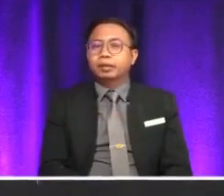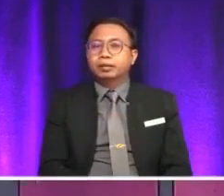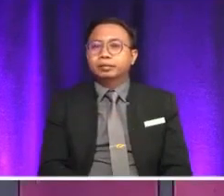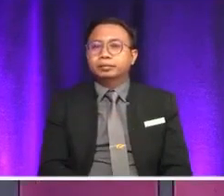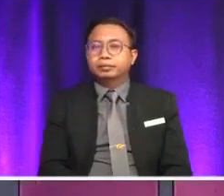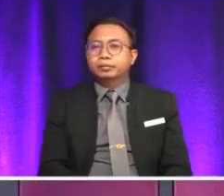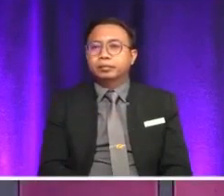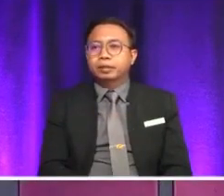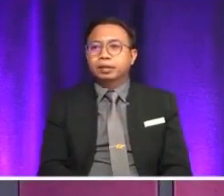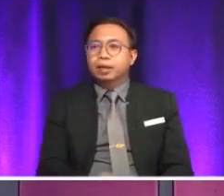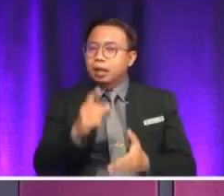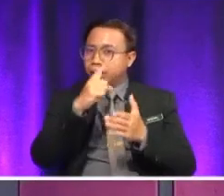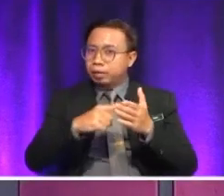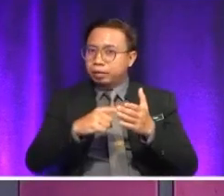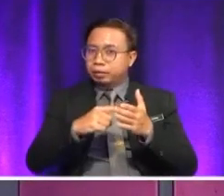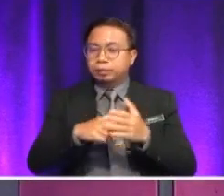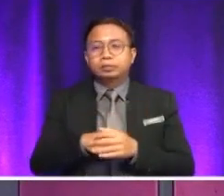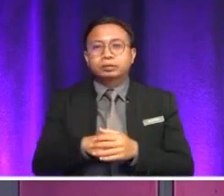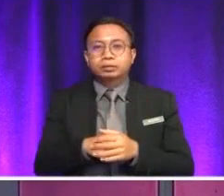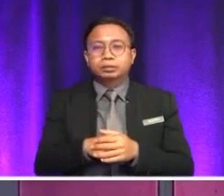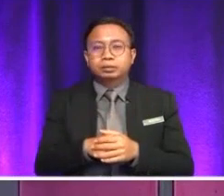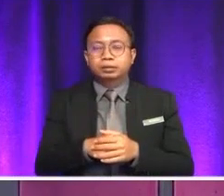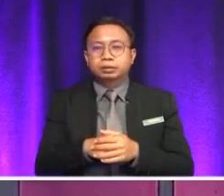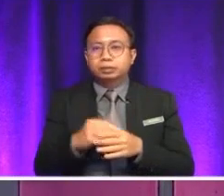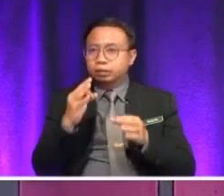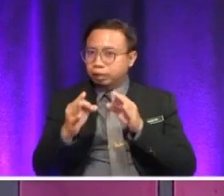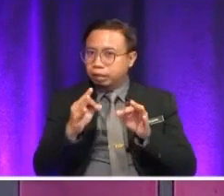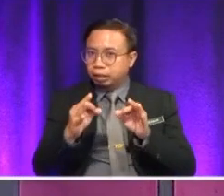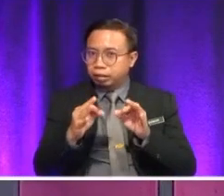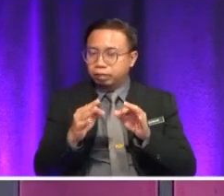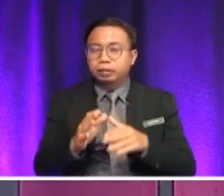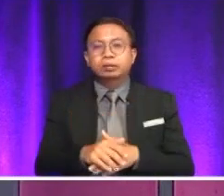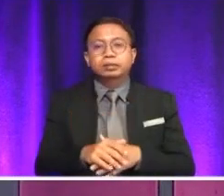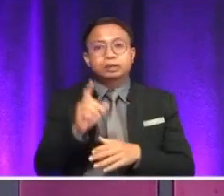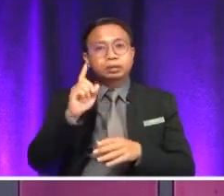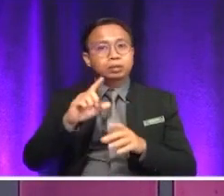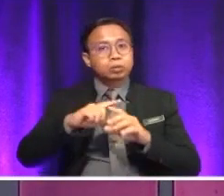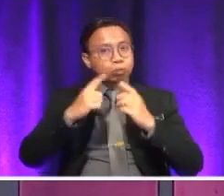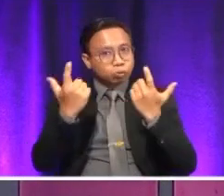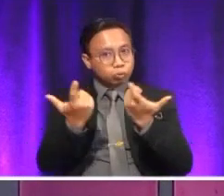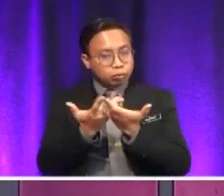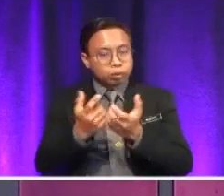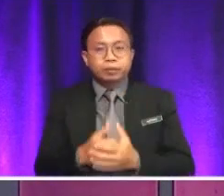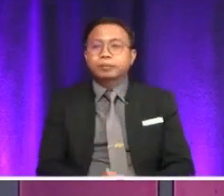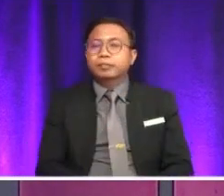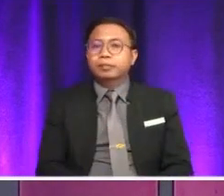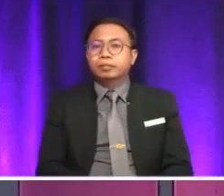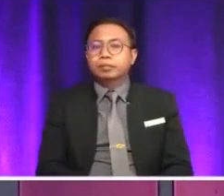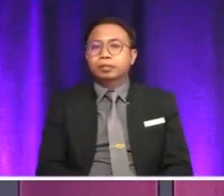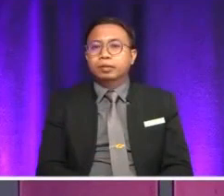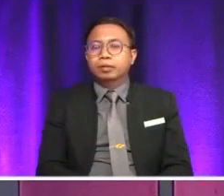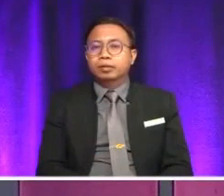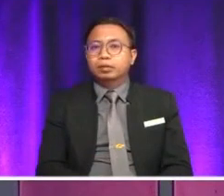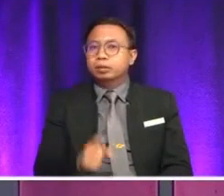kat sini nampak. Maknanya apa yang Zahra buat, sekiranya dalam satu kumpulan tu kita nampak macam yang satu